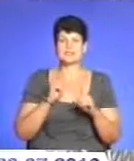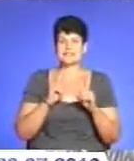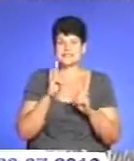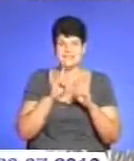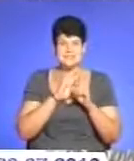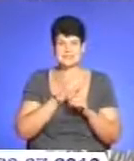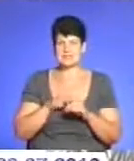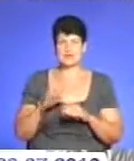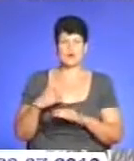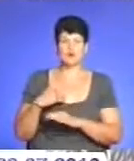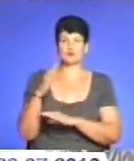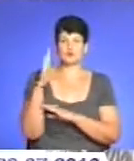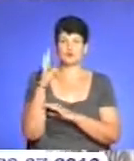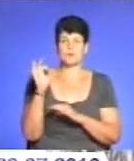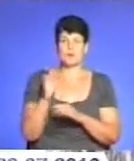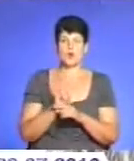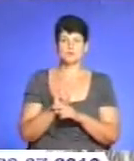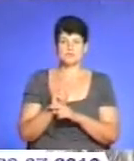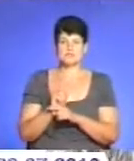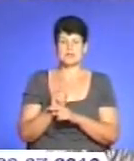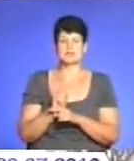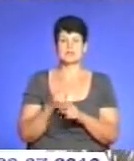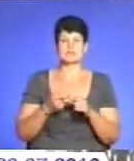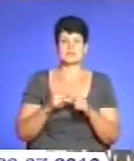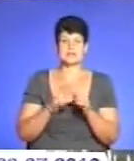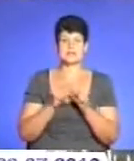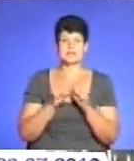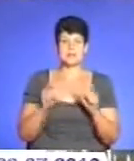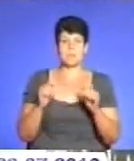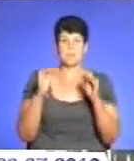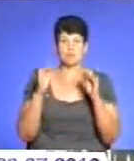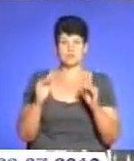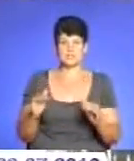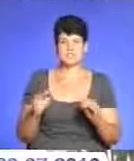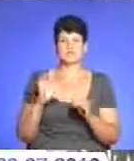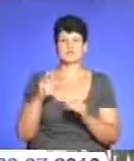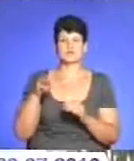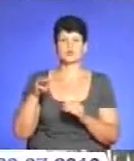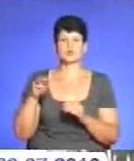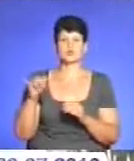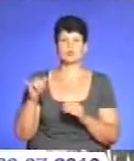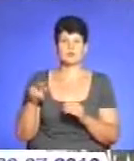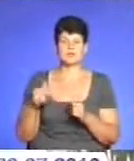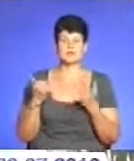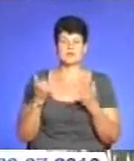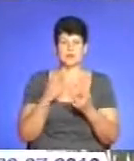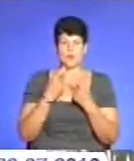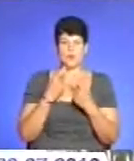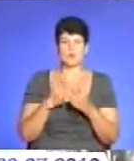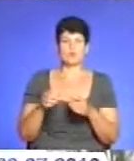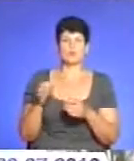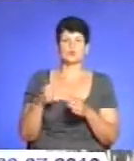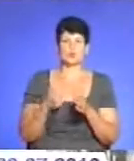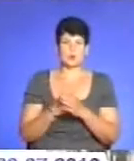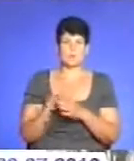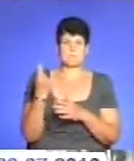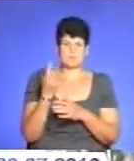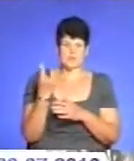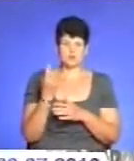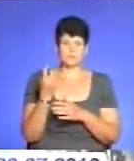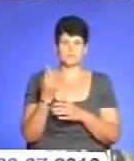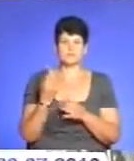про оптимізацію даних закладів, тобто понижені в ступені, ми на даний час говоримо до першого, то